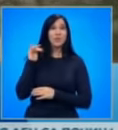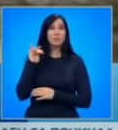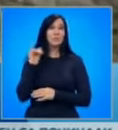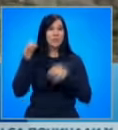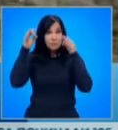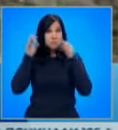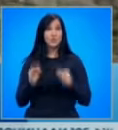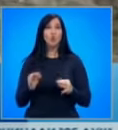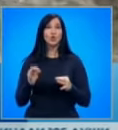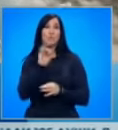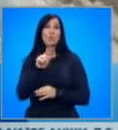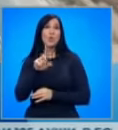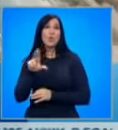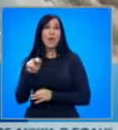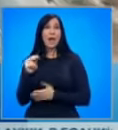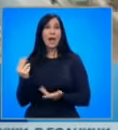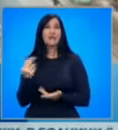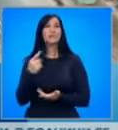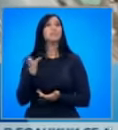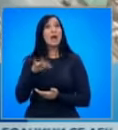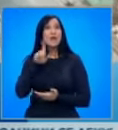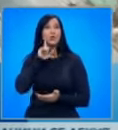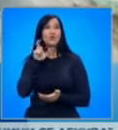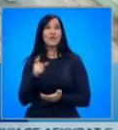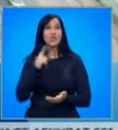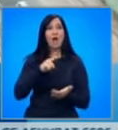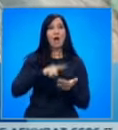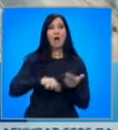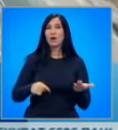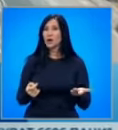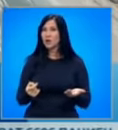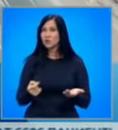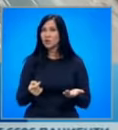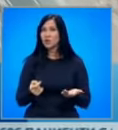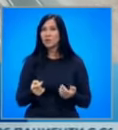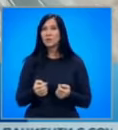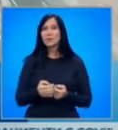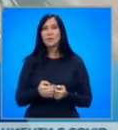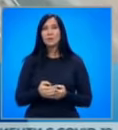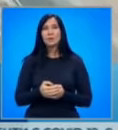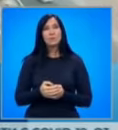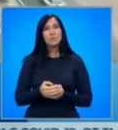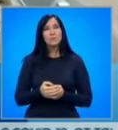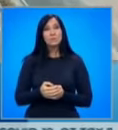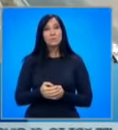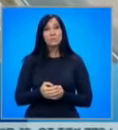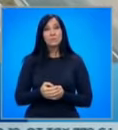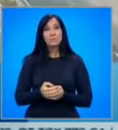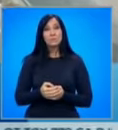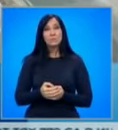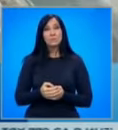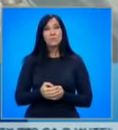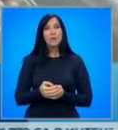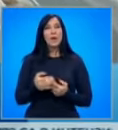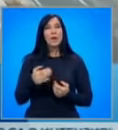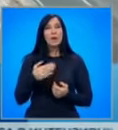прецизен, никој не кажа дали е тоа човечка грешка, меѓутоа беа децидни и од